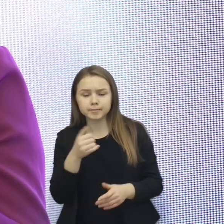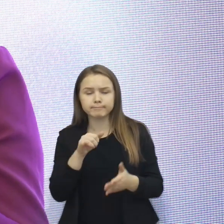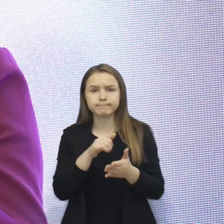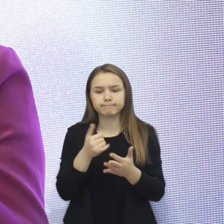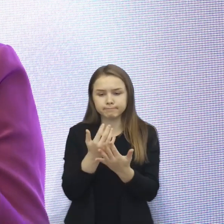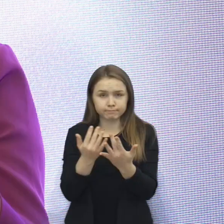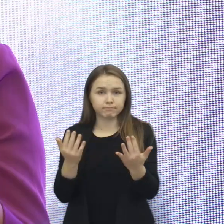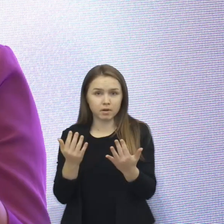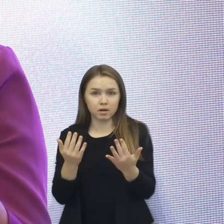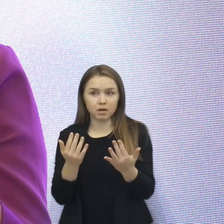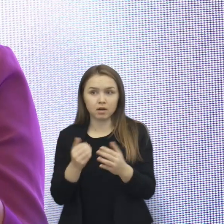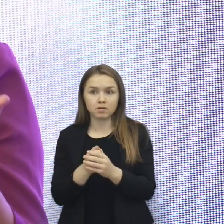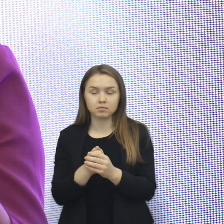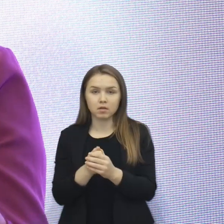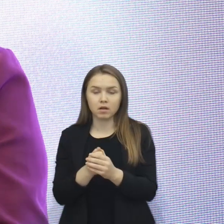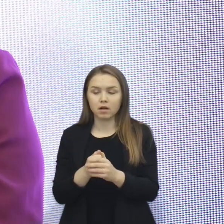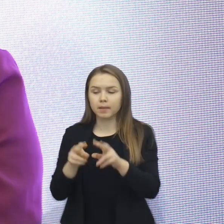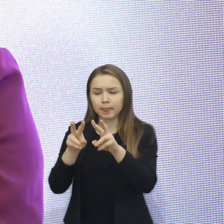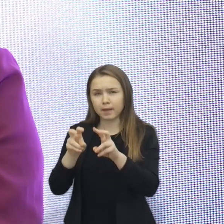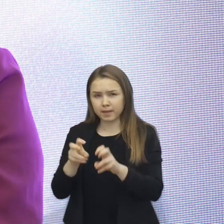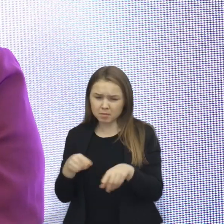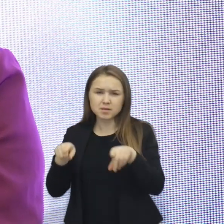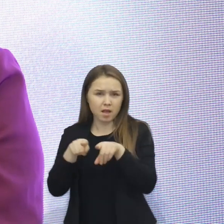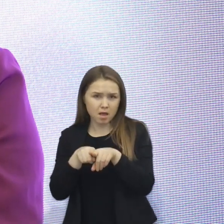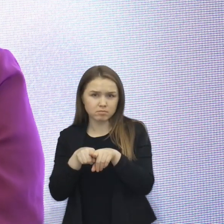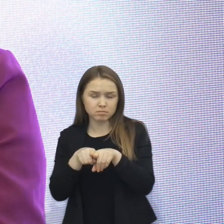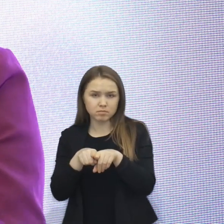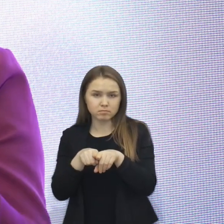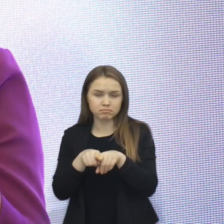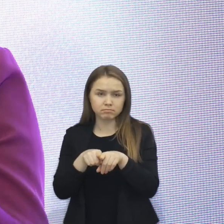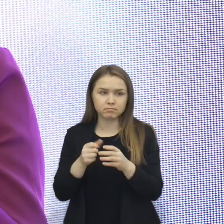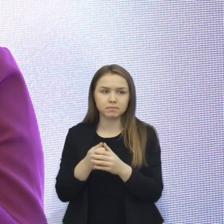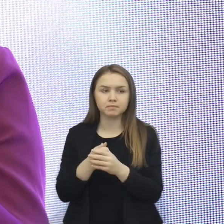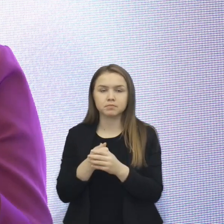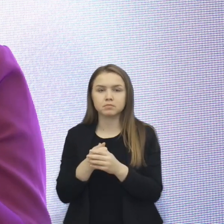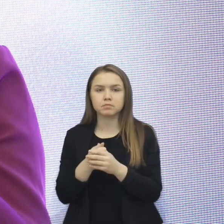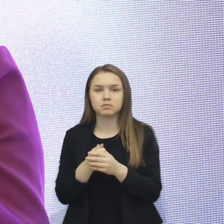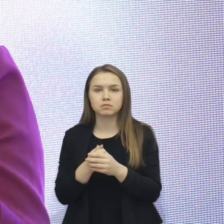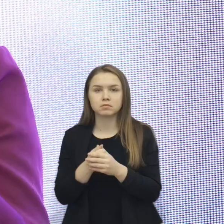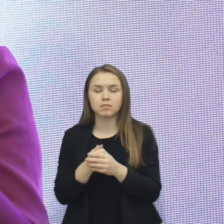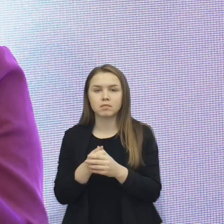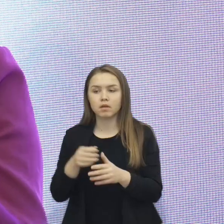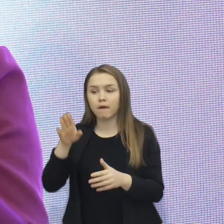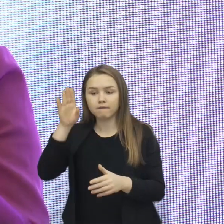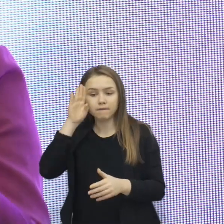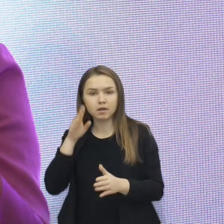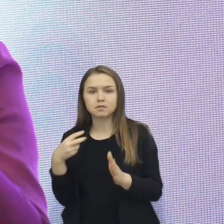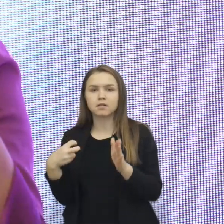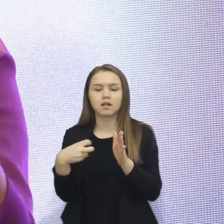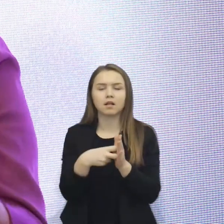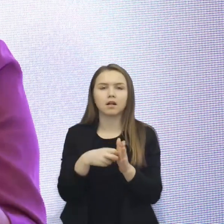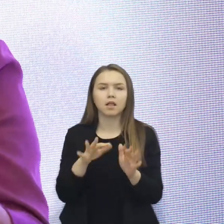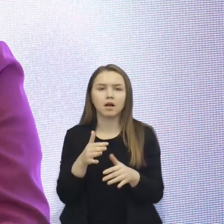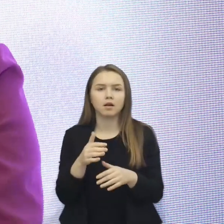vienas, nežinau, ar jį galima pavadinti tyrimu, turbūt ne tyrimas, bet pasižiūrėjimas, tiesiog buvo užregistruotas, vienas vaikinas užsiregistravo